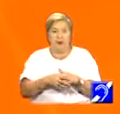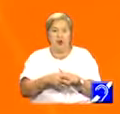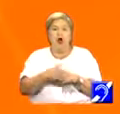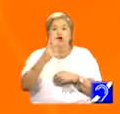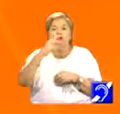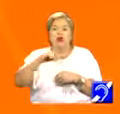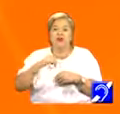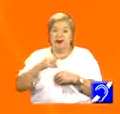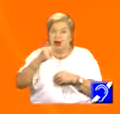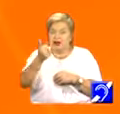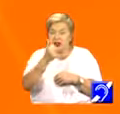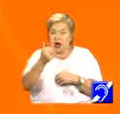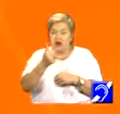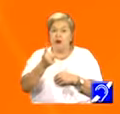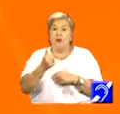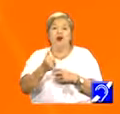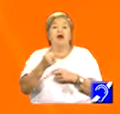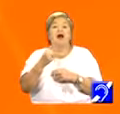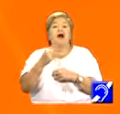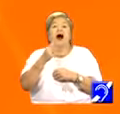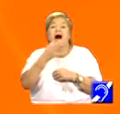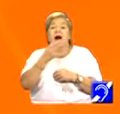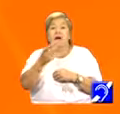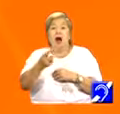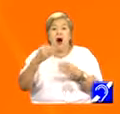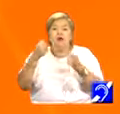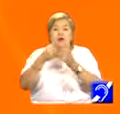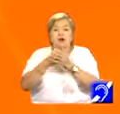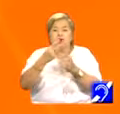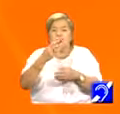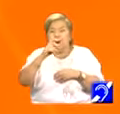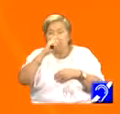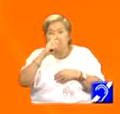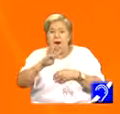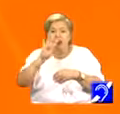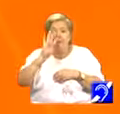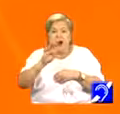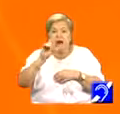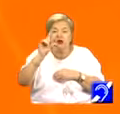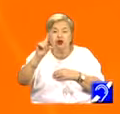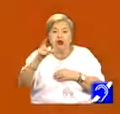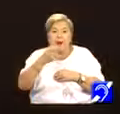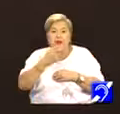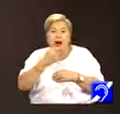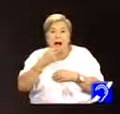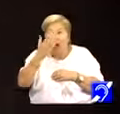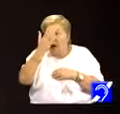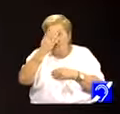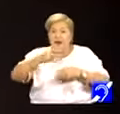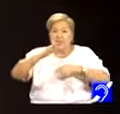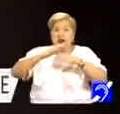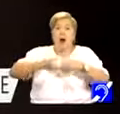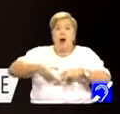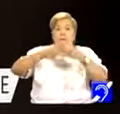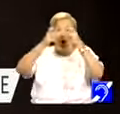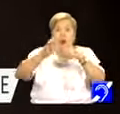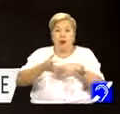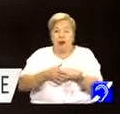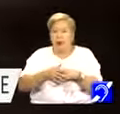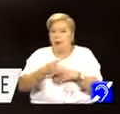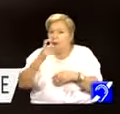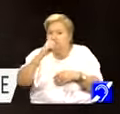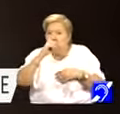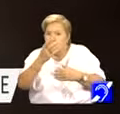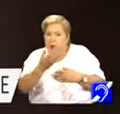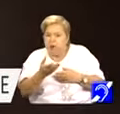Doi adolescenți de 16 ani din Tecuci au fost agresați de un bărbat de 47 de ani în fața unui bloc din oraș. Din primele cercetări a reieșit că